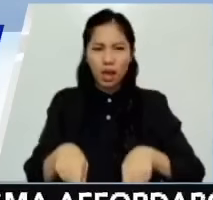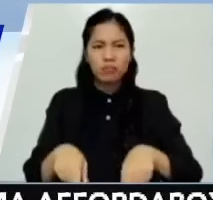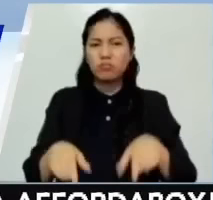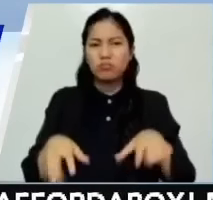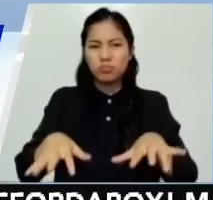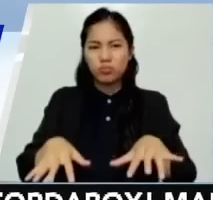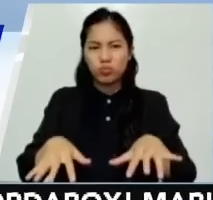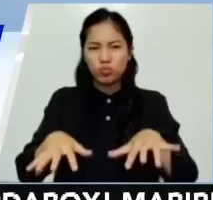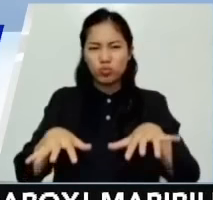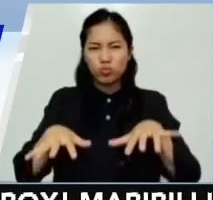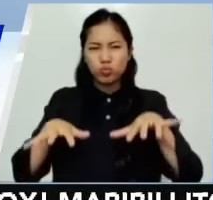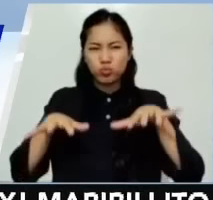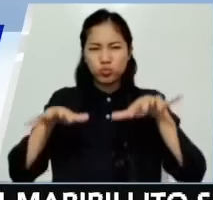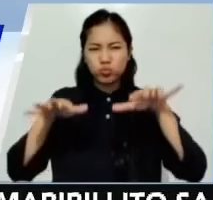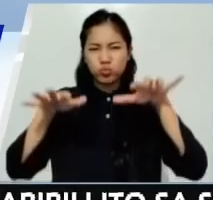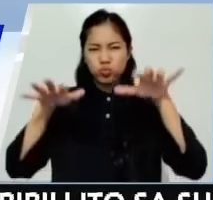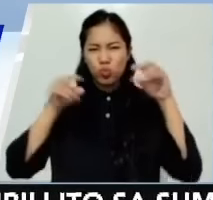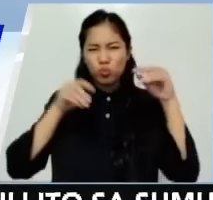Tuloy-tuloy na pag-uulan.